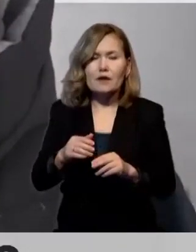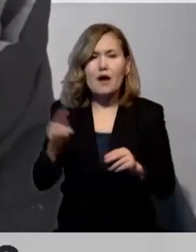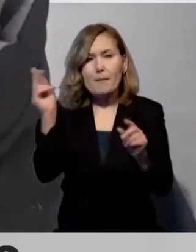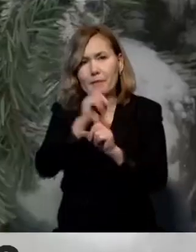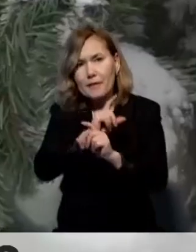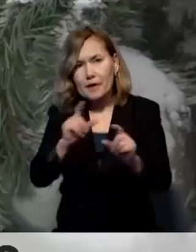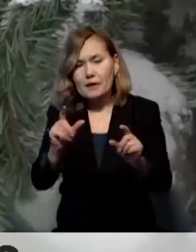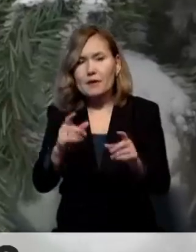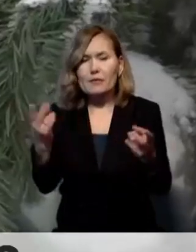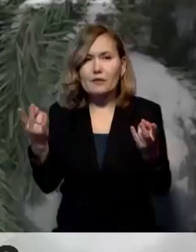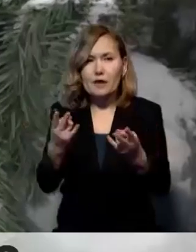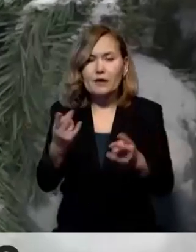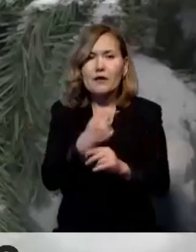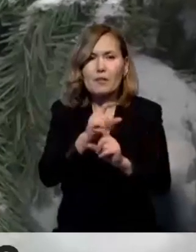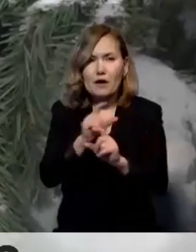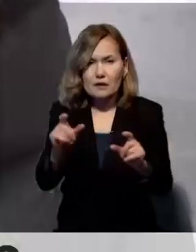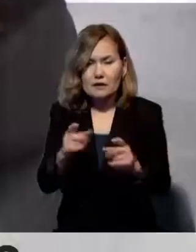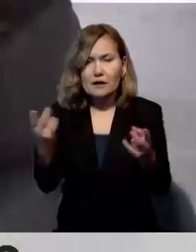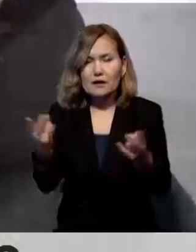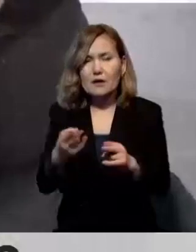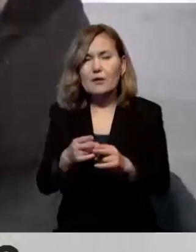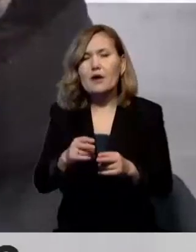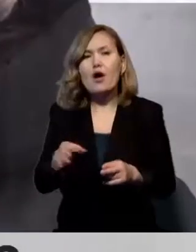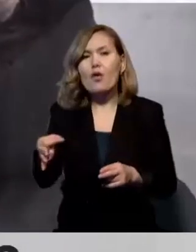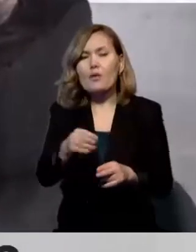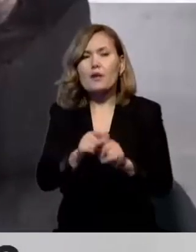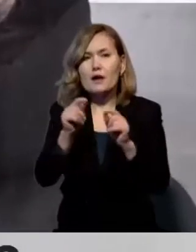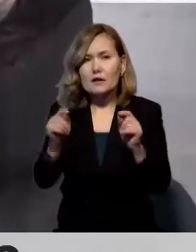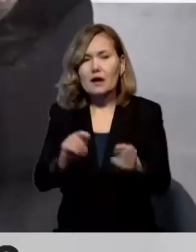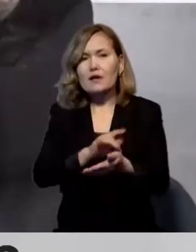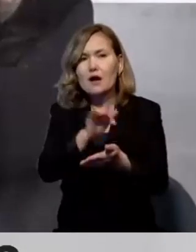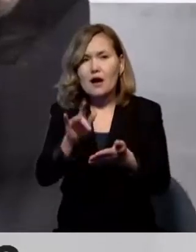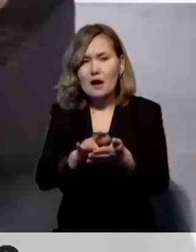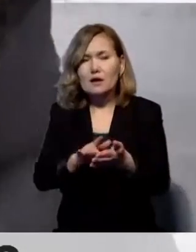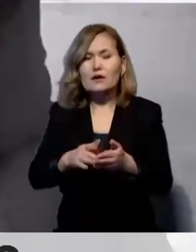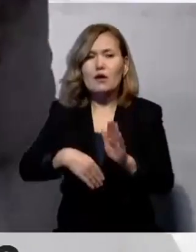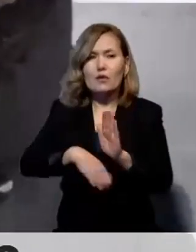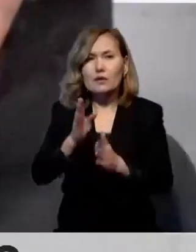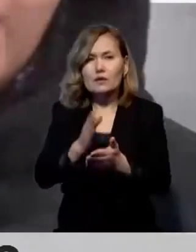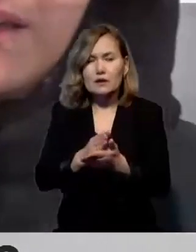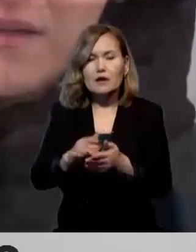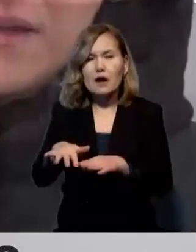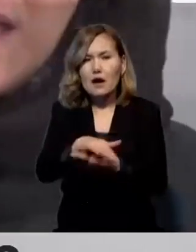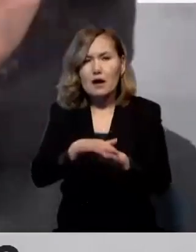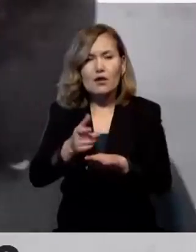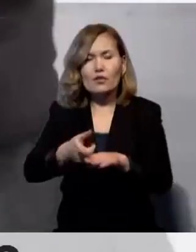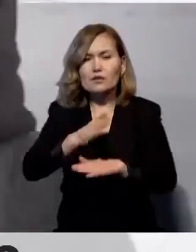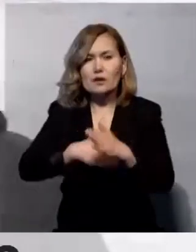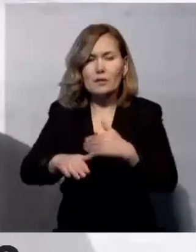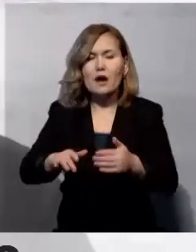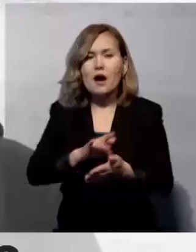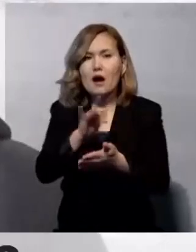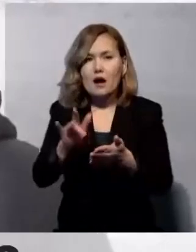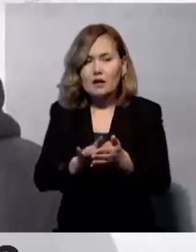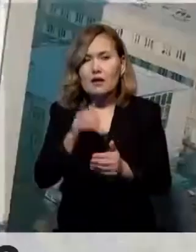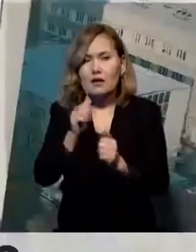больница керек. Облыс құрылғалы бері қалада өзгерістер бар. Оның барлығы қала тұрғындары байқап жатыр деп ойлаймын. Қаламыз көркейіп